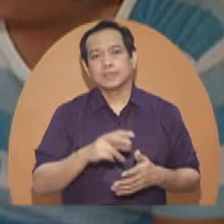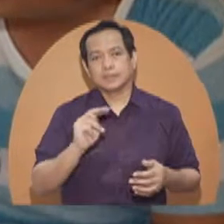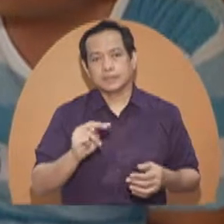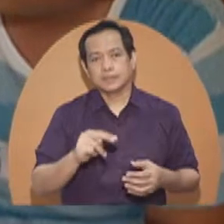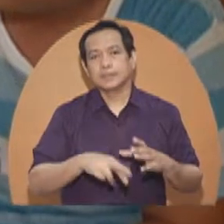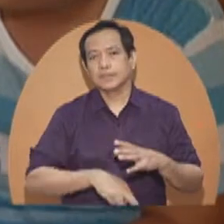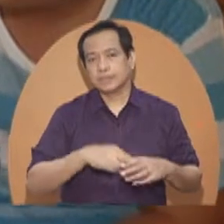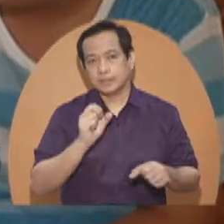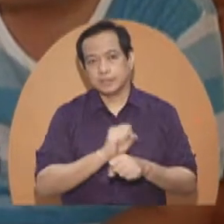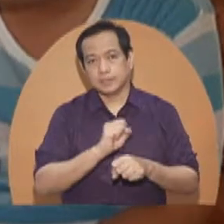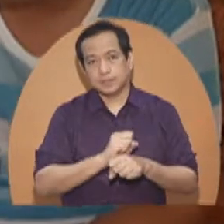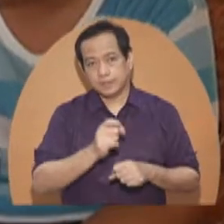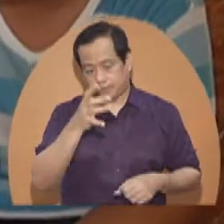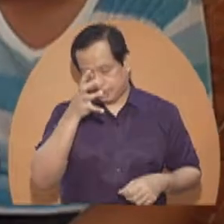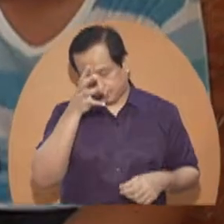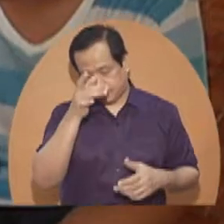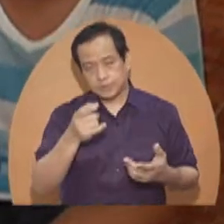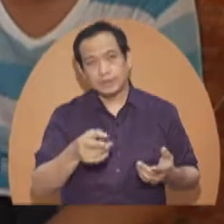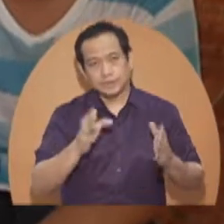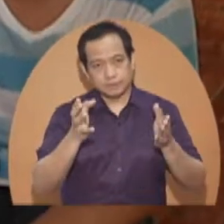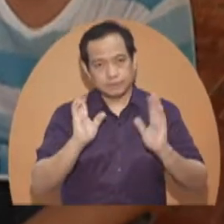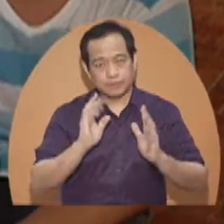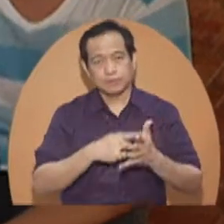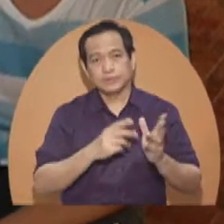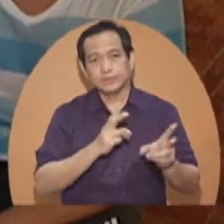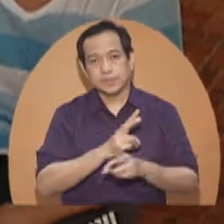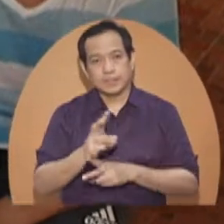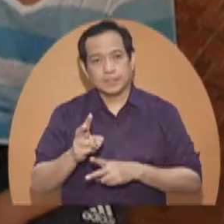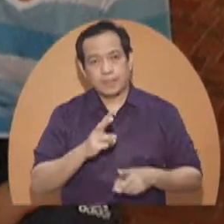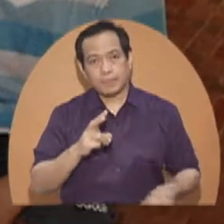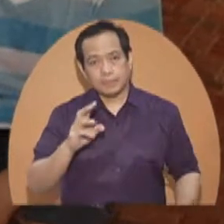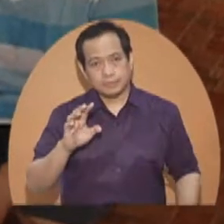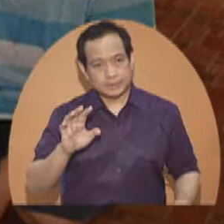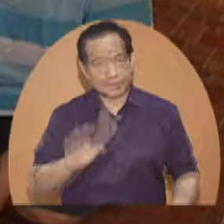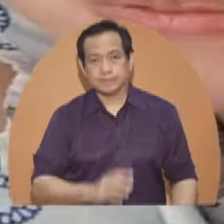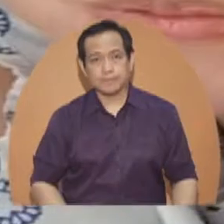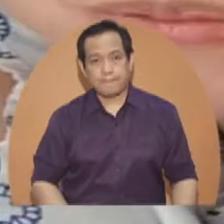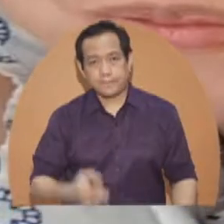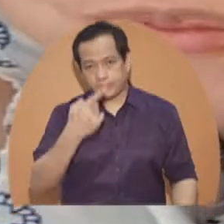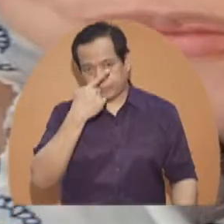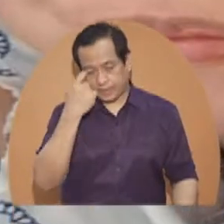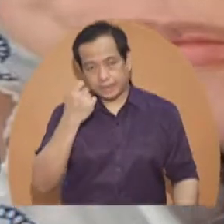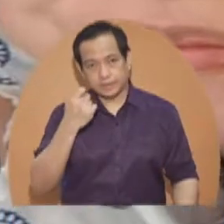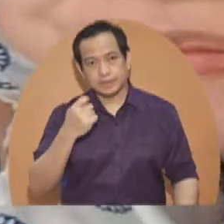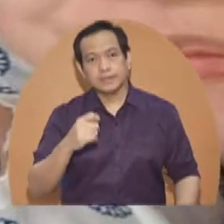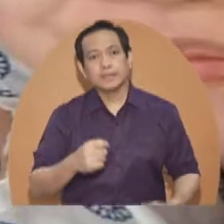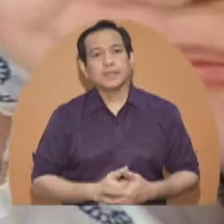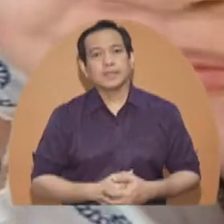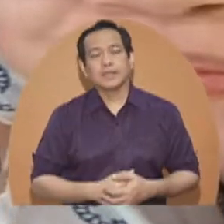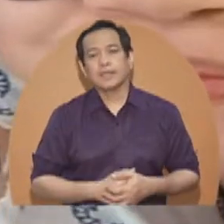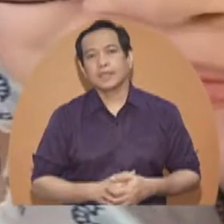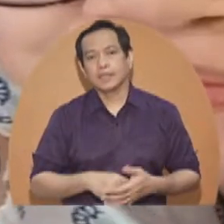na mag-resign si Ramos sa kanyang trabaho para matutukan ang pag-aalaga kay Charles. Dahil malaki na